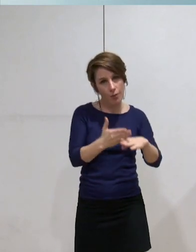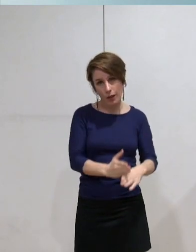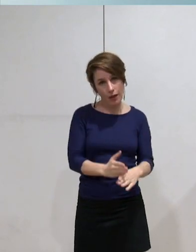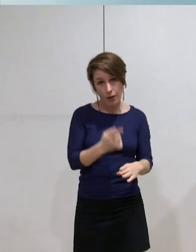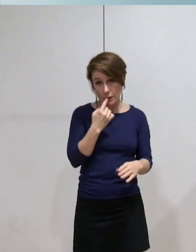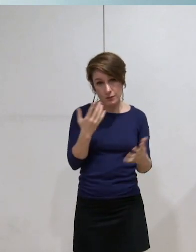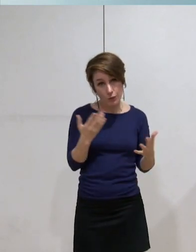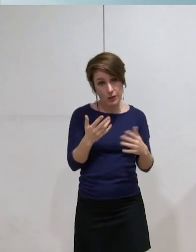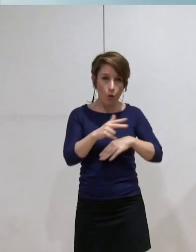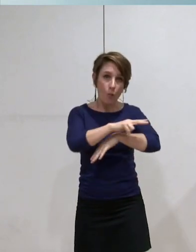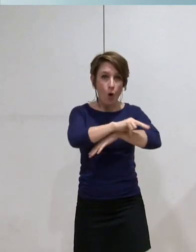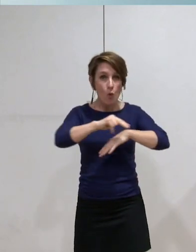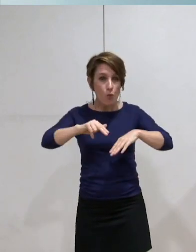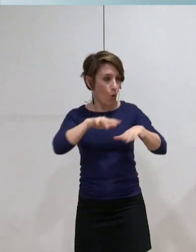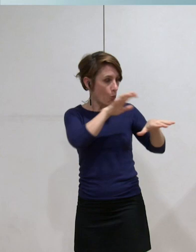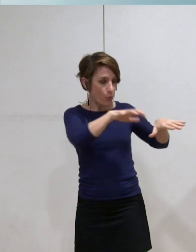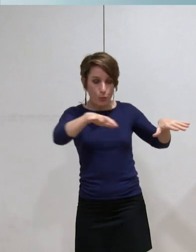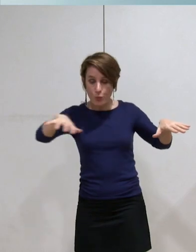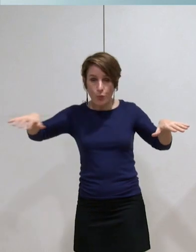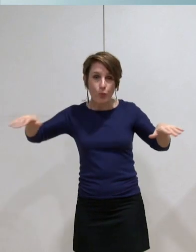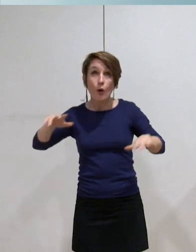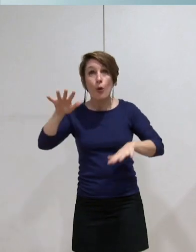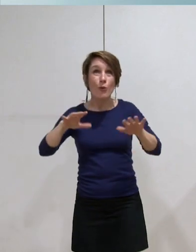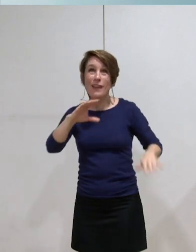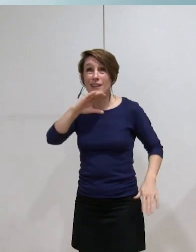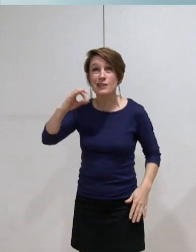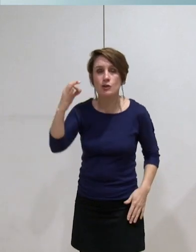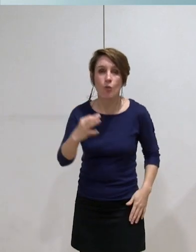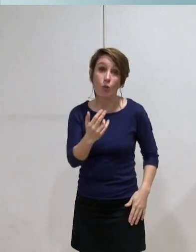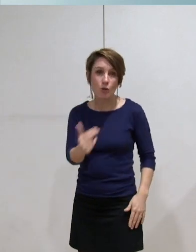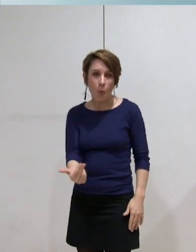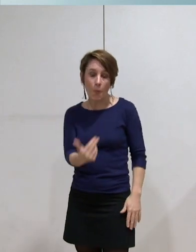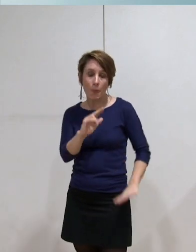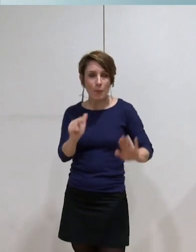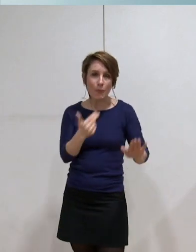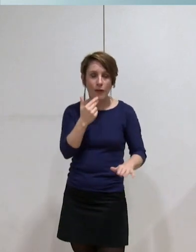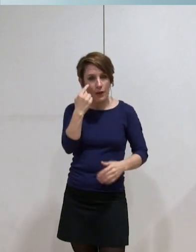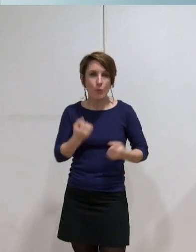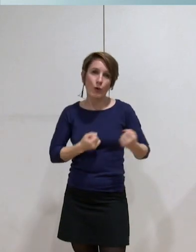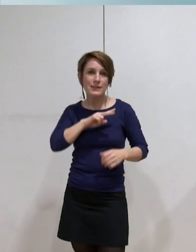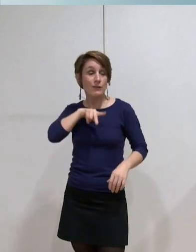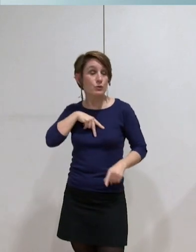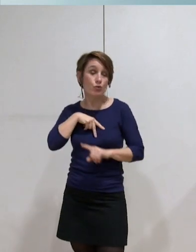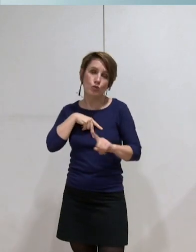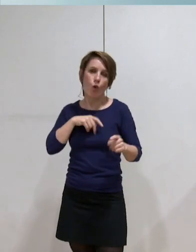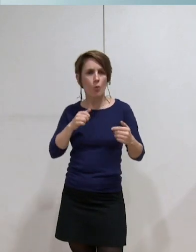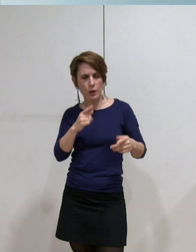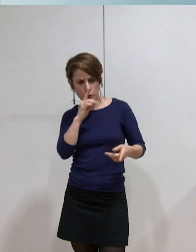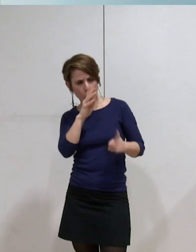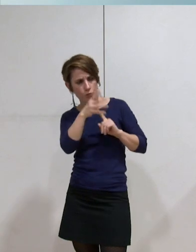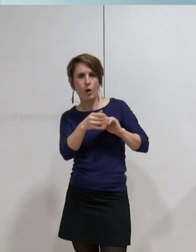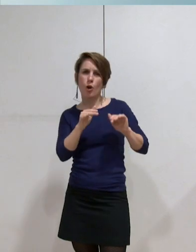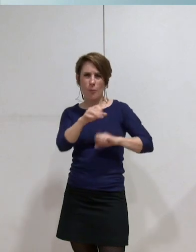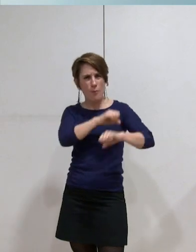configuration ne peut peut-être pas exactement convenir à nos services mais en en tout cas on tend quand même à une organisation de